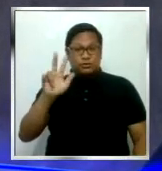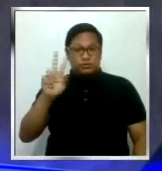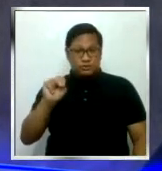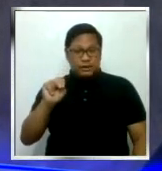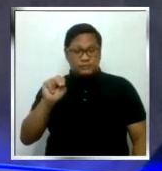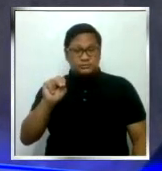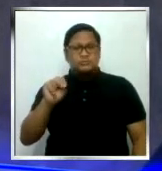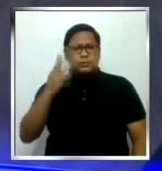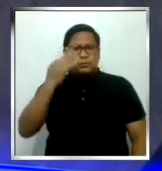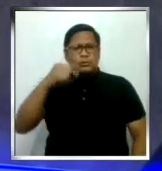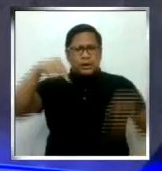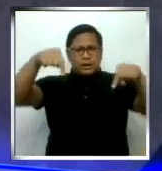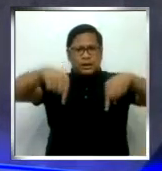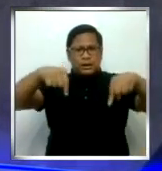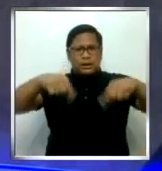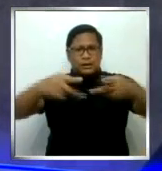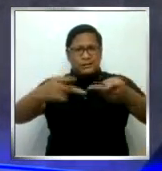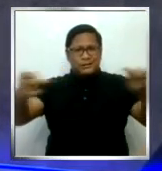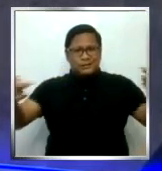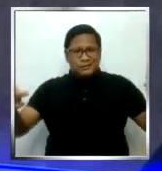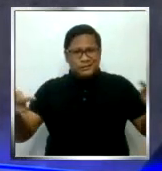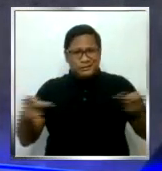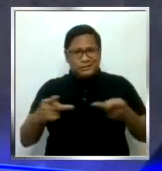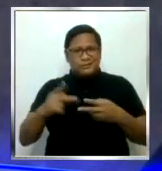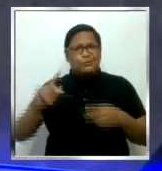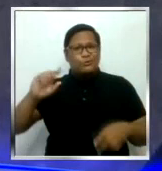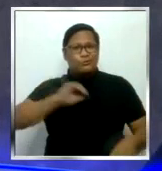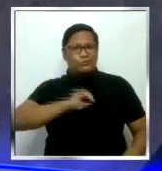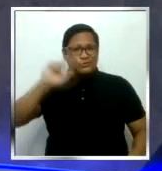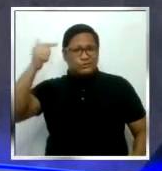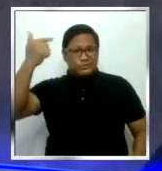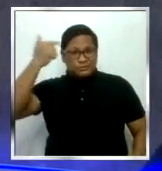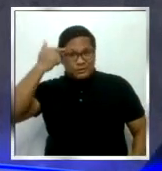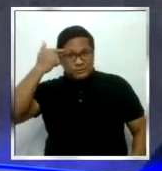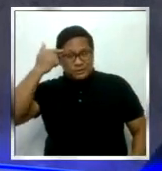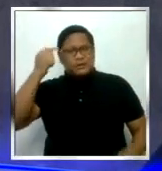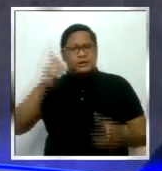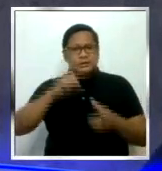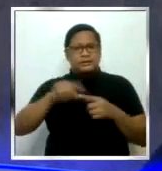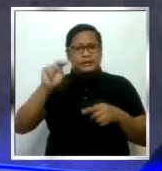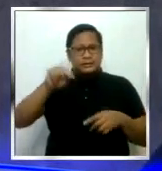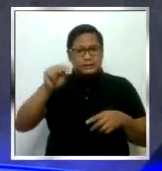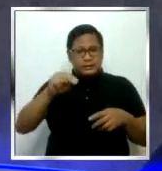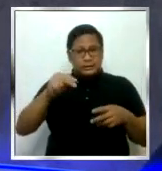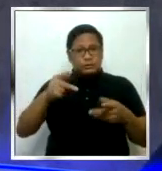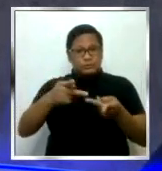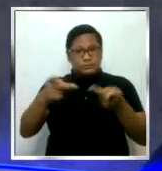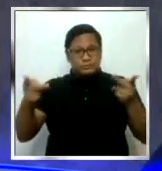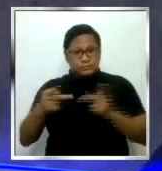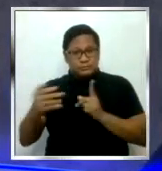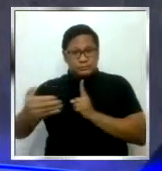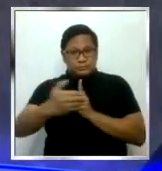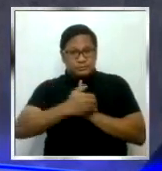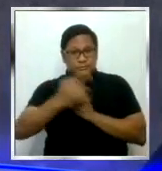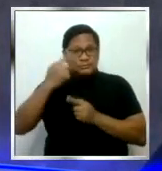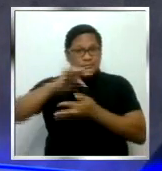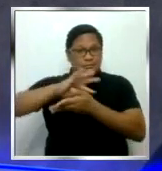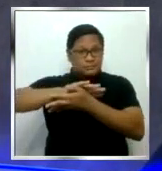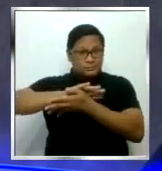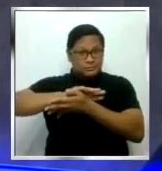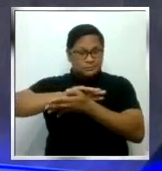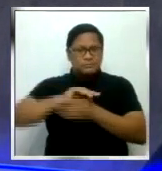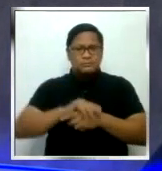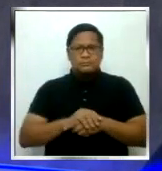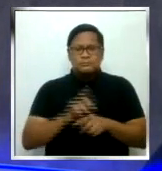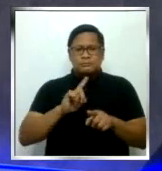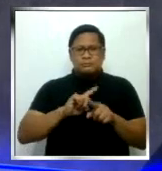raw ng gobyerno ang lupang inuukupan ng pamilya at gagawin ng quarantine facility para sa COVID-19 patients. Pero ang sabi ng